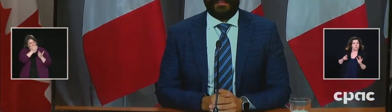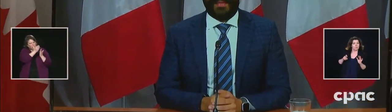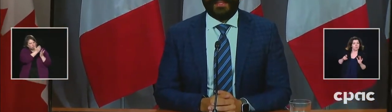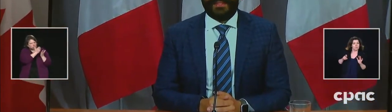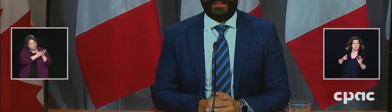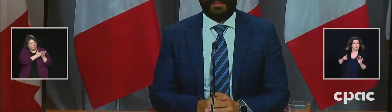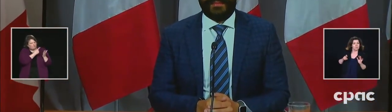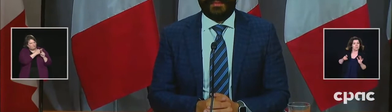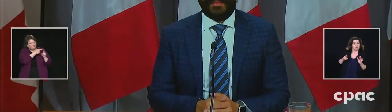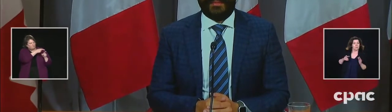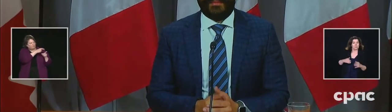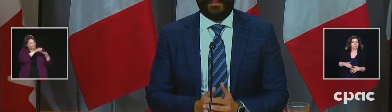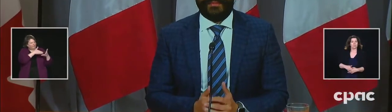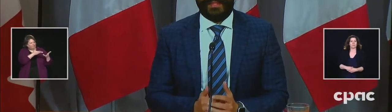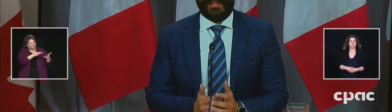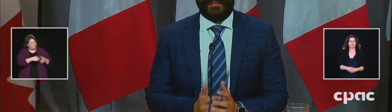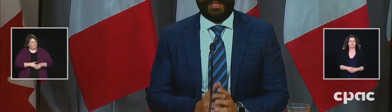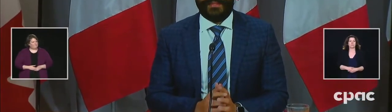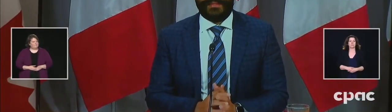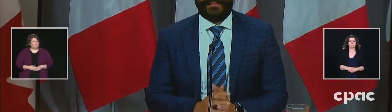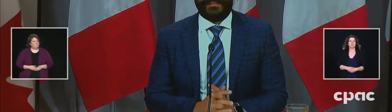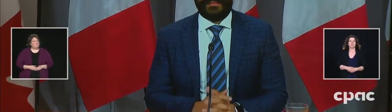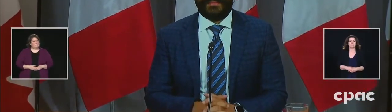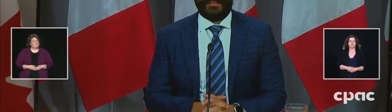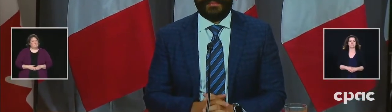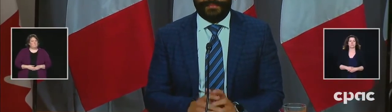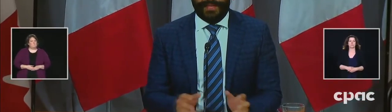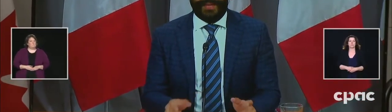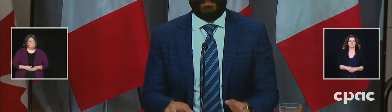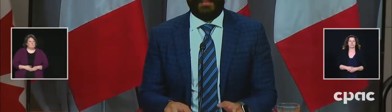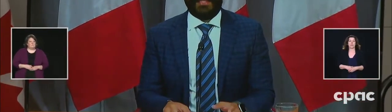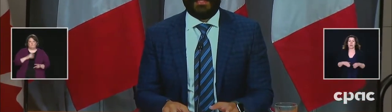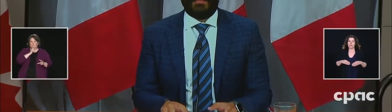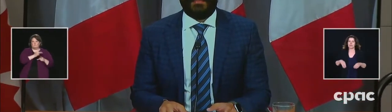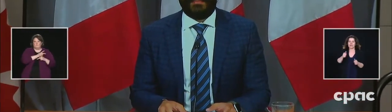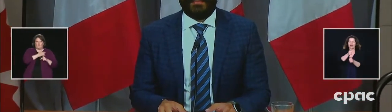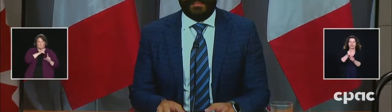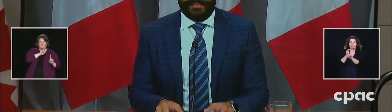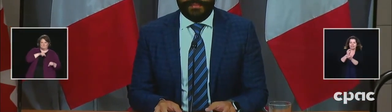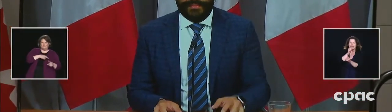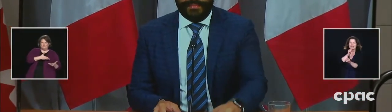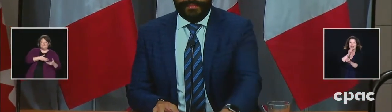Il est en train de répondre. Hello? Oui, okay. Nav, go for it.